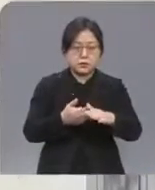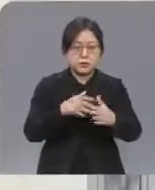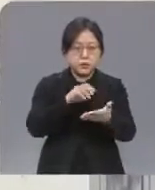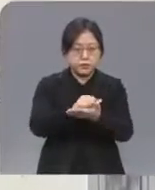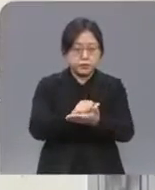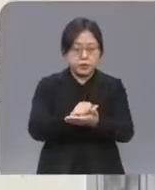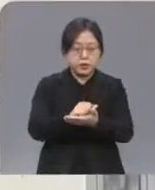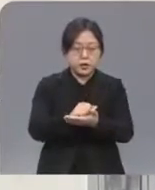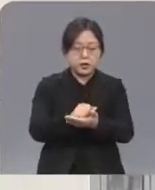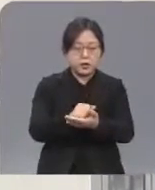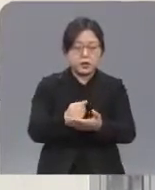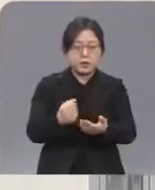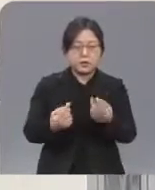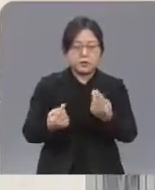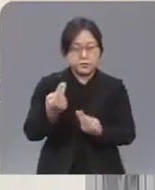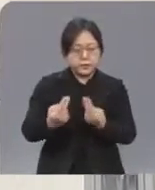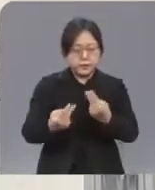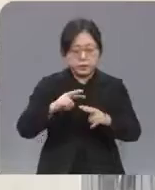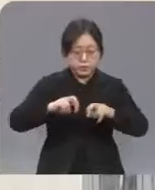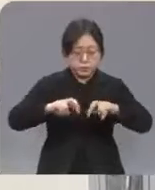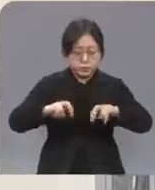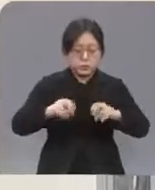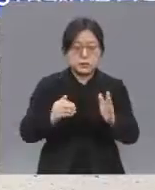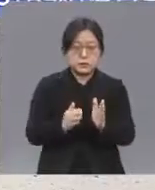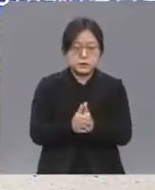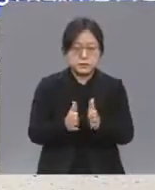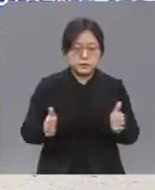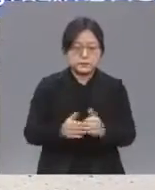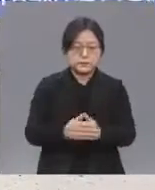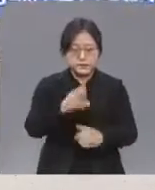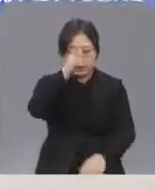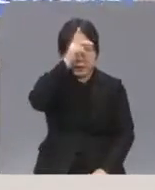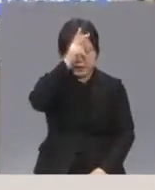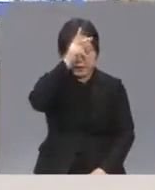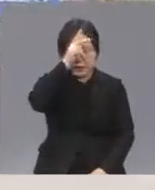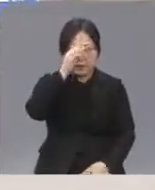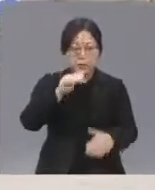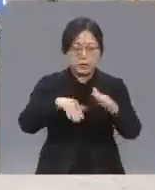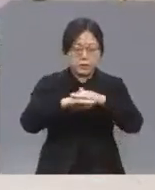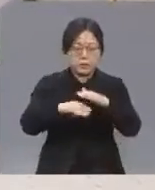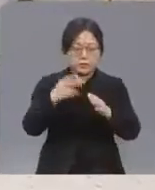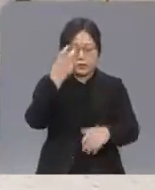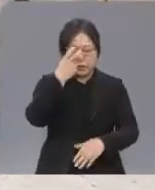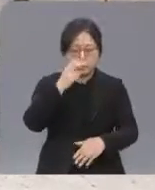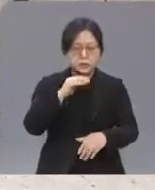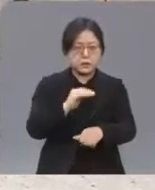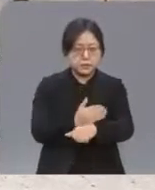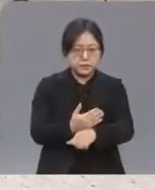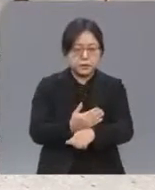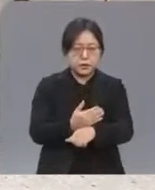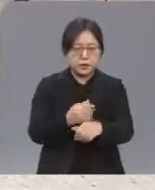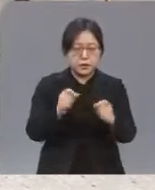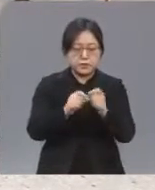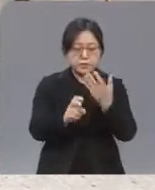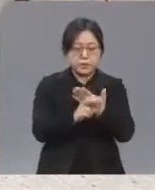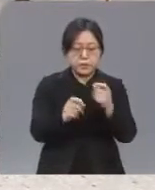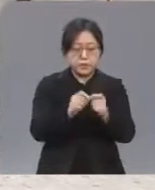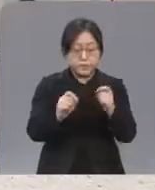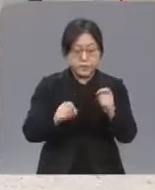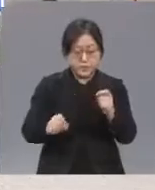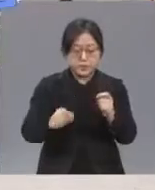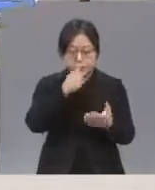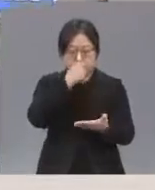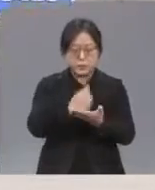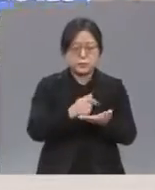확보한 표준 시험체와 비교 분석에 들어갔습니다. 경찰은 공사 관리 감독 부실과 불법 지하도급 등의 혐의를